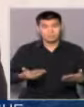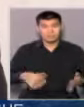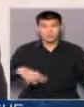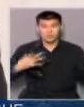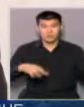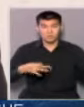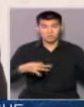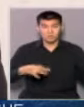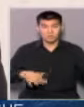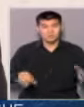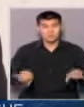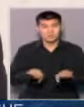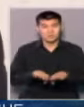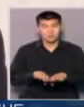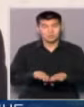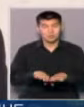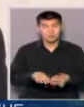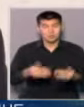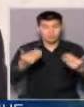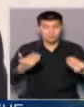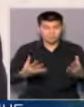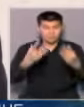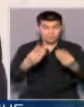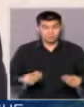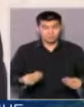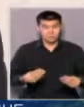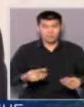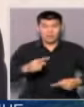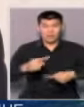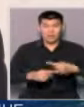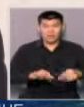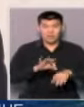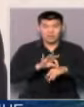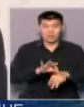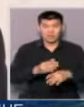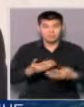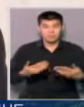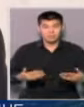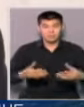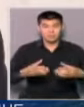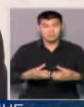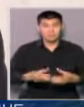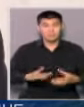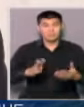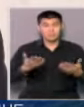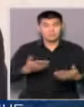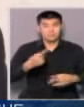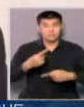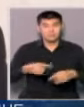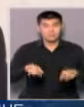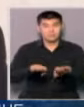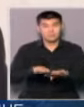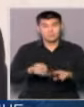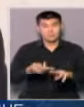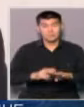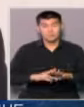Құрманғазы мен Динадан бастау алатын, бүгінгі күні күй атасына айналып отырған Қаршыға Ахмедияров ағамыздың